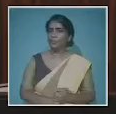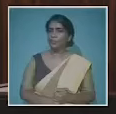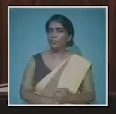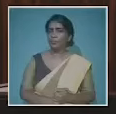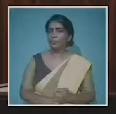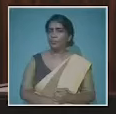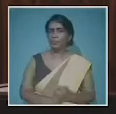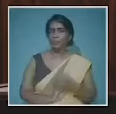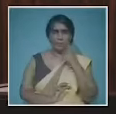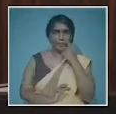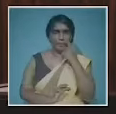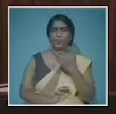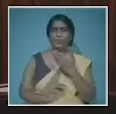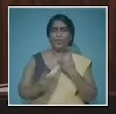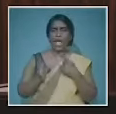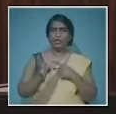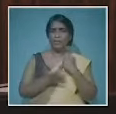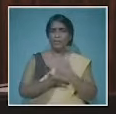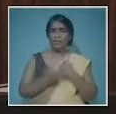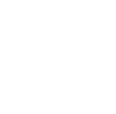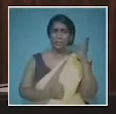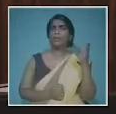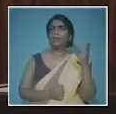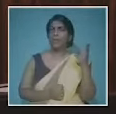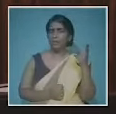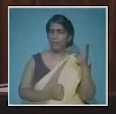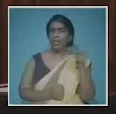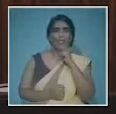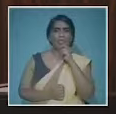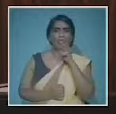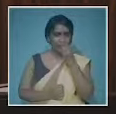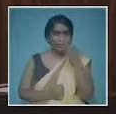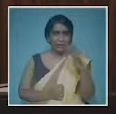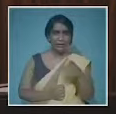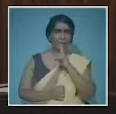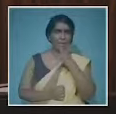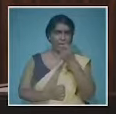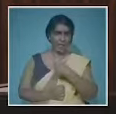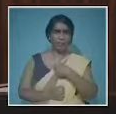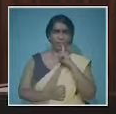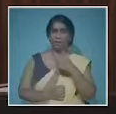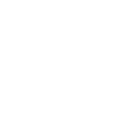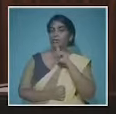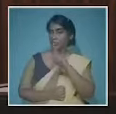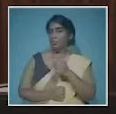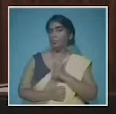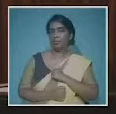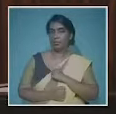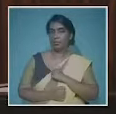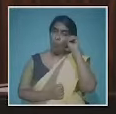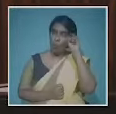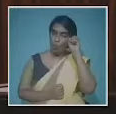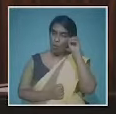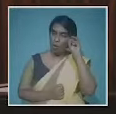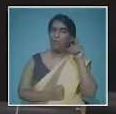මං අර්ජුන මහේන්ද්‍රට මැතිතුම එක්ක සිංගප්පූරුවේදී දවල් කෑම ගත්තා කියලා. මම කියන්න කැමතියි